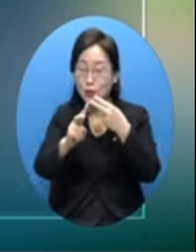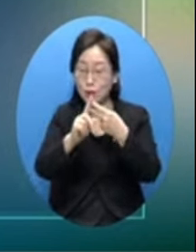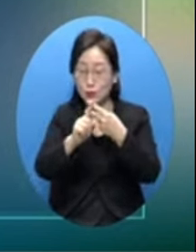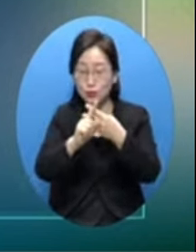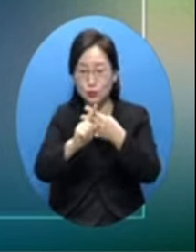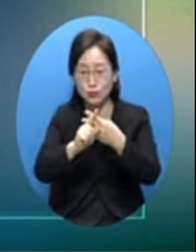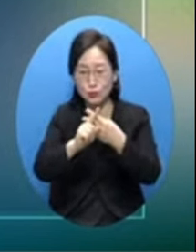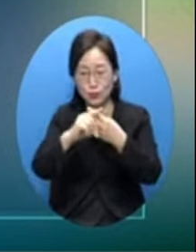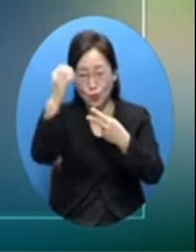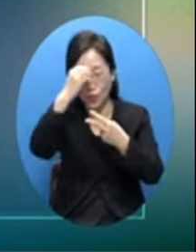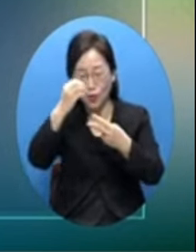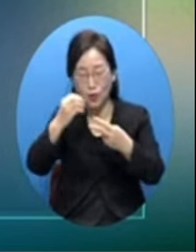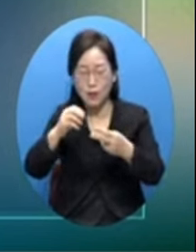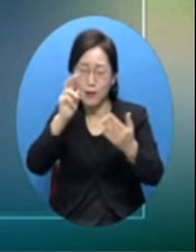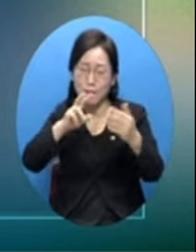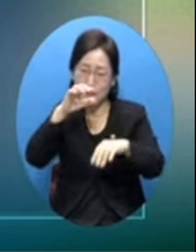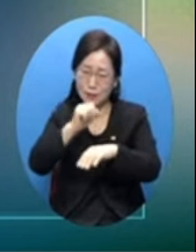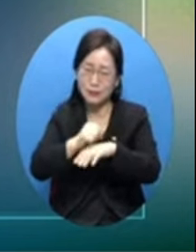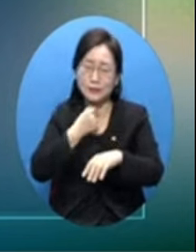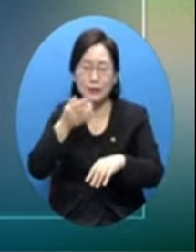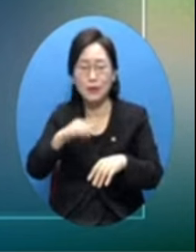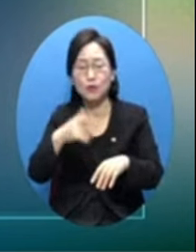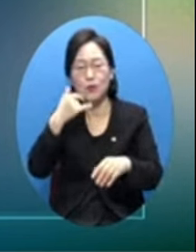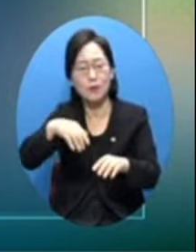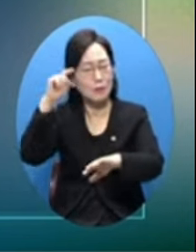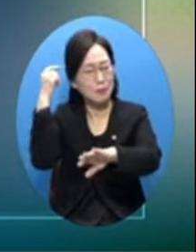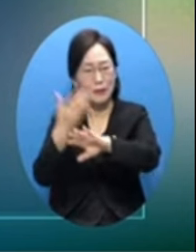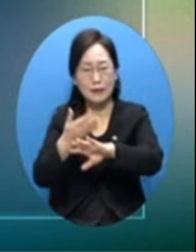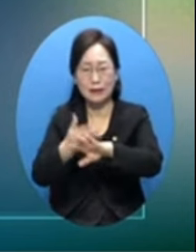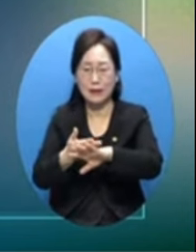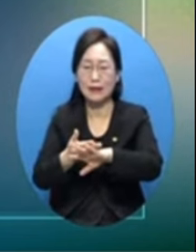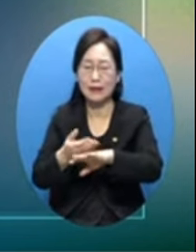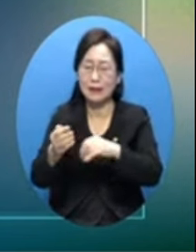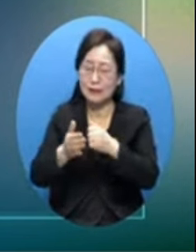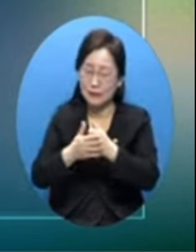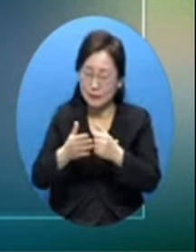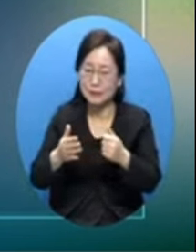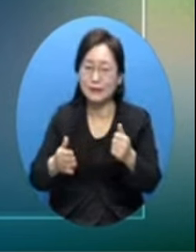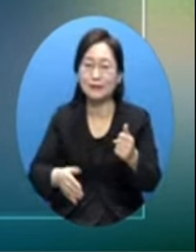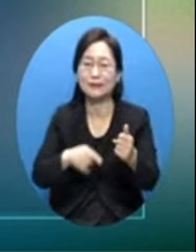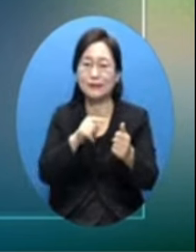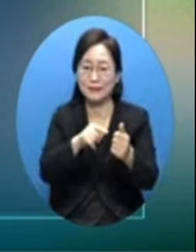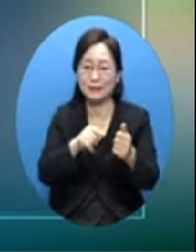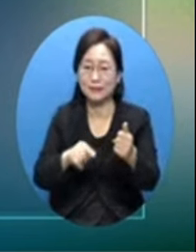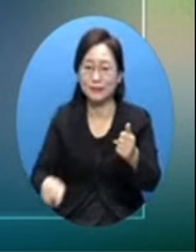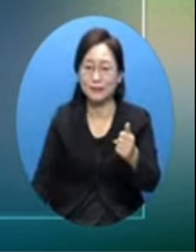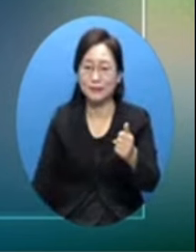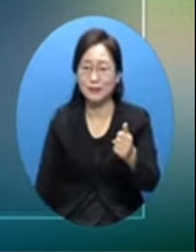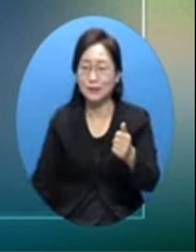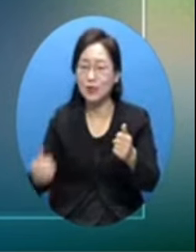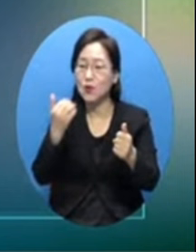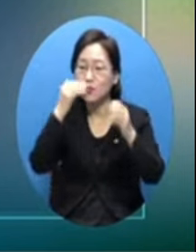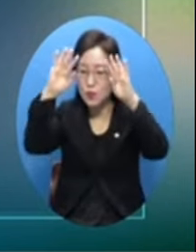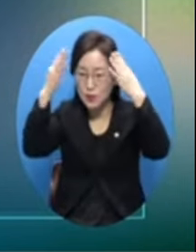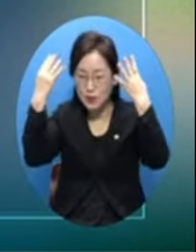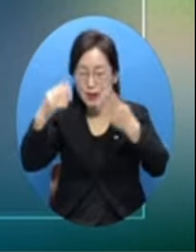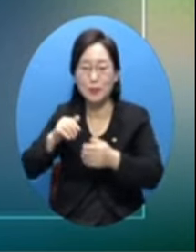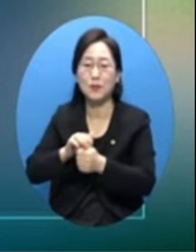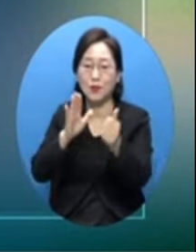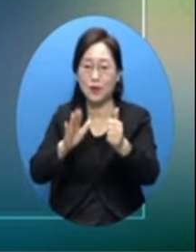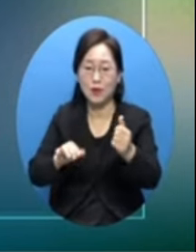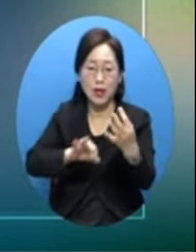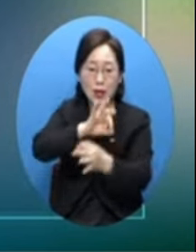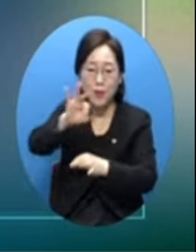님이 너는 음악 하지 마라 그래서이 아들을 서울 대본에서 경작을